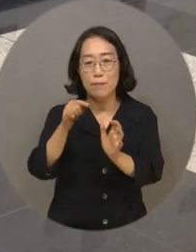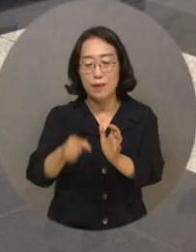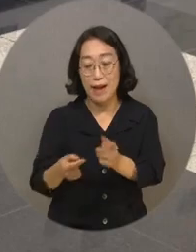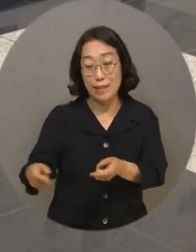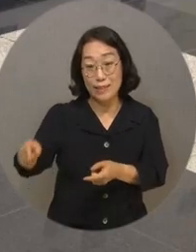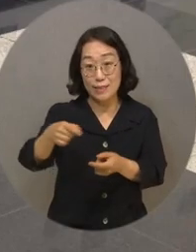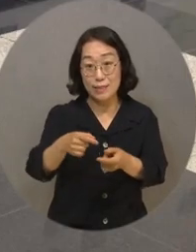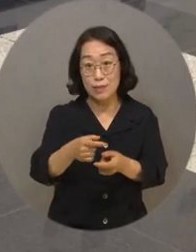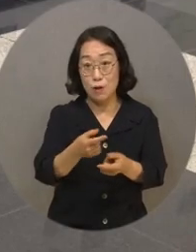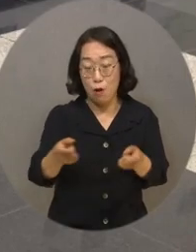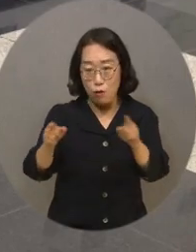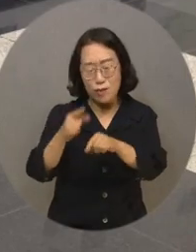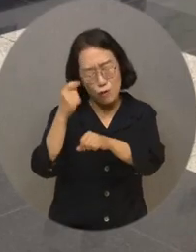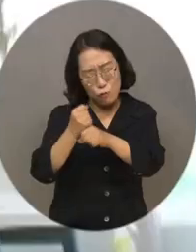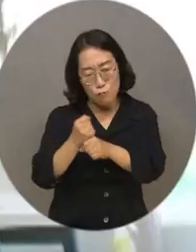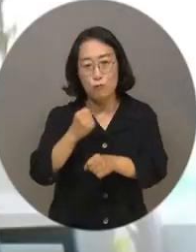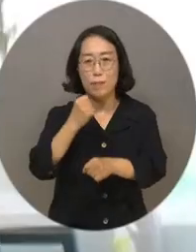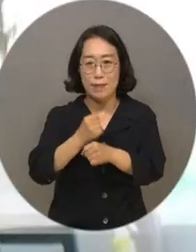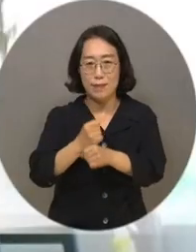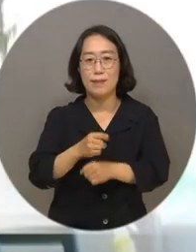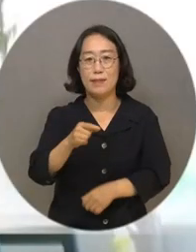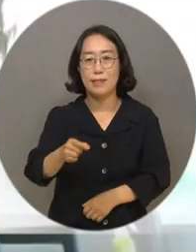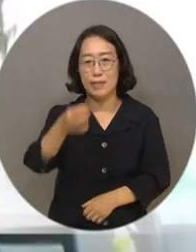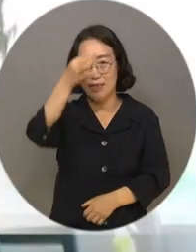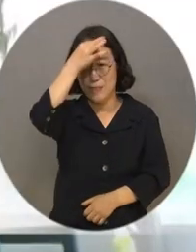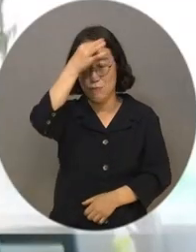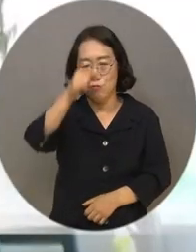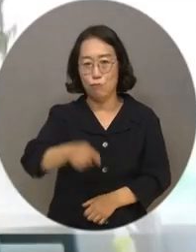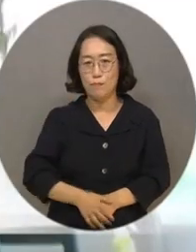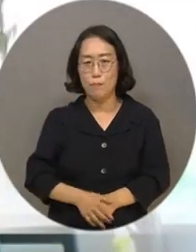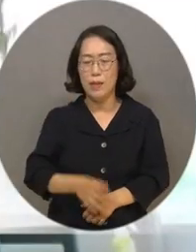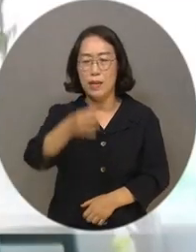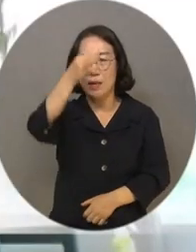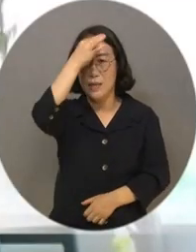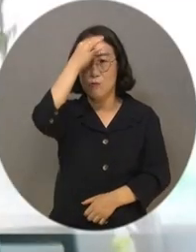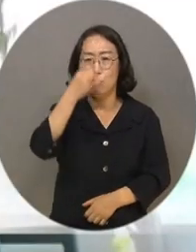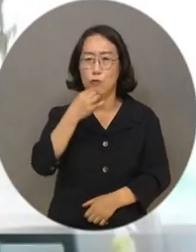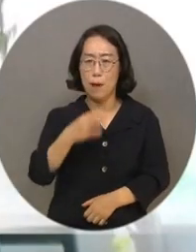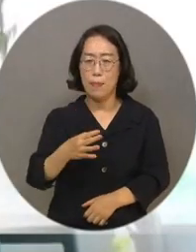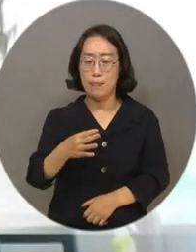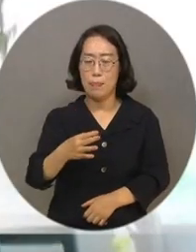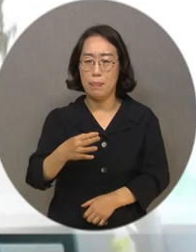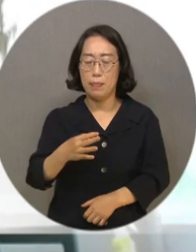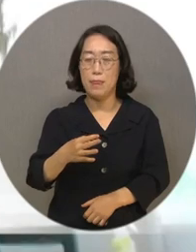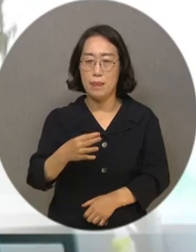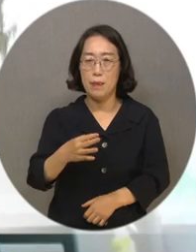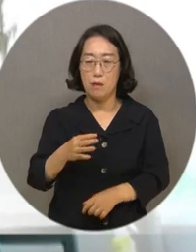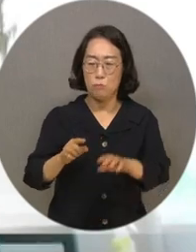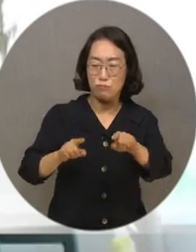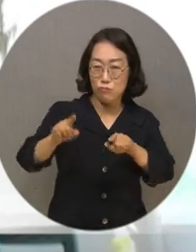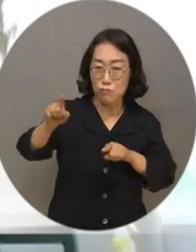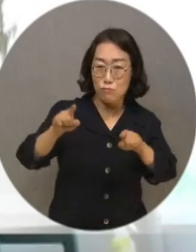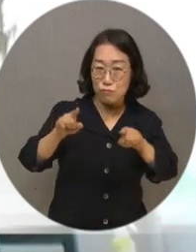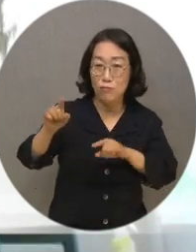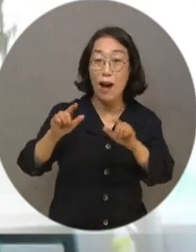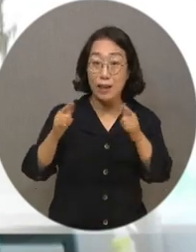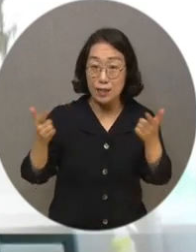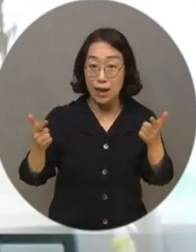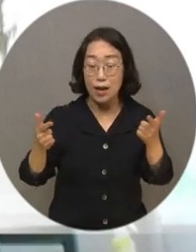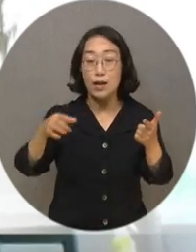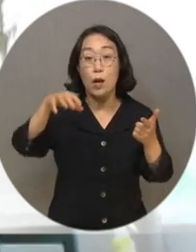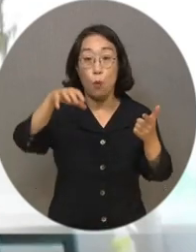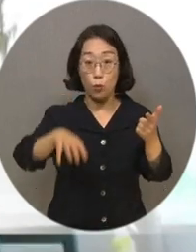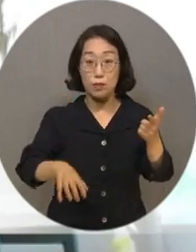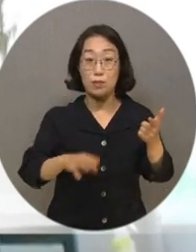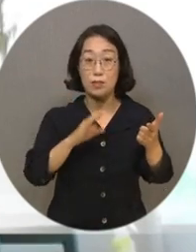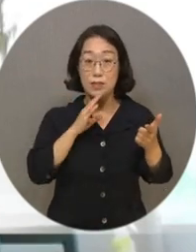연구기관들과 함께 수행했습니다. 단순히 기술적 발전, 차별화만을 신경 쓰는 게 아니라 현장에서의